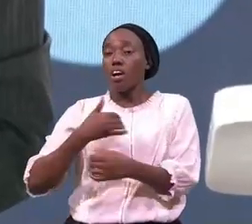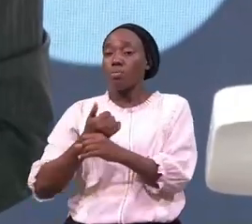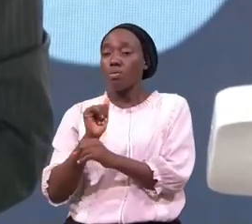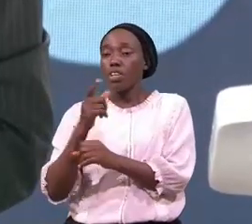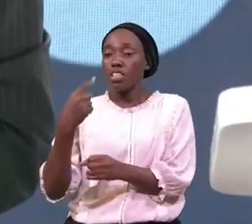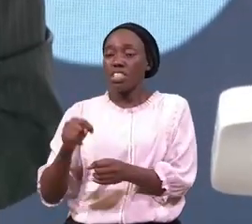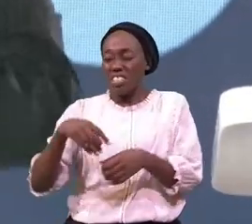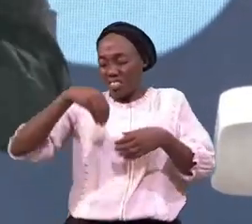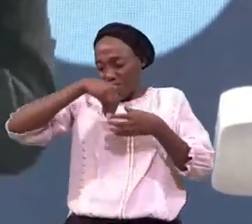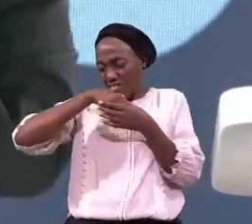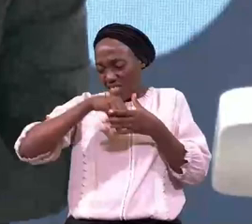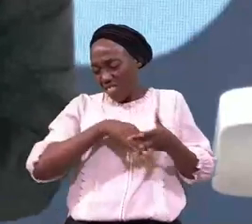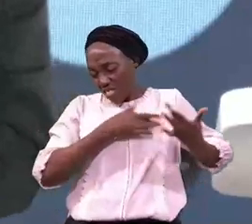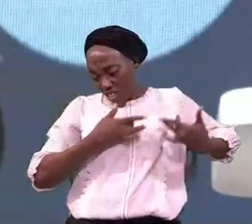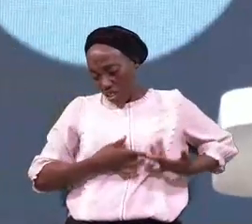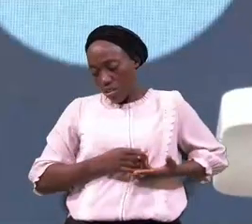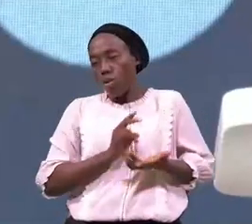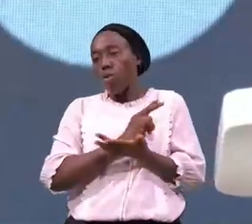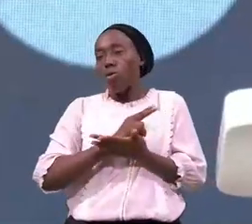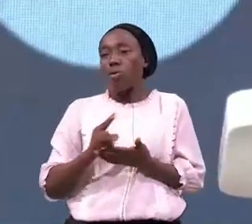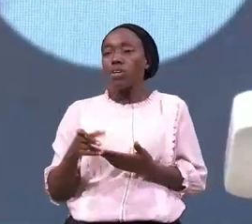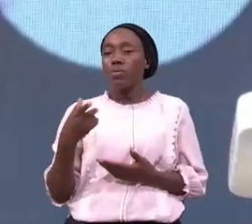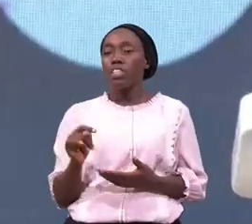et rend le cœur intérieur saint.